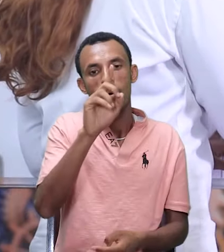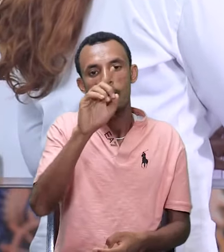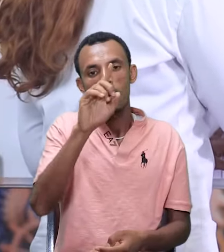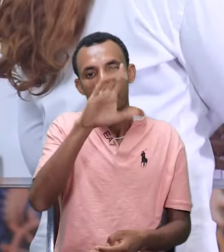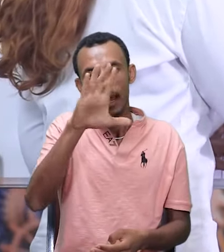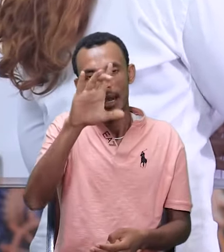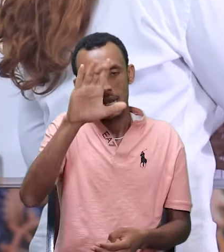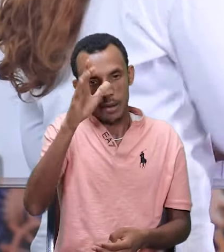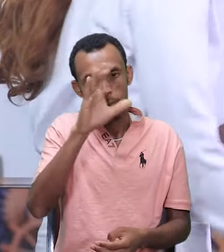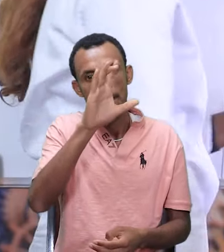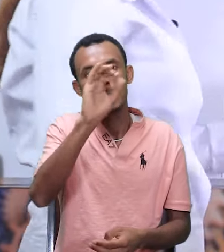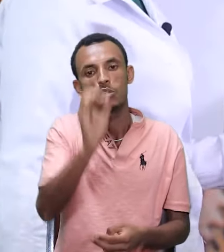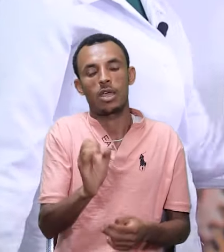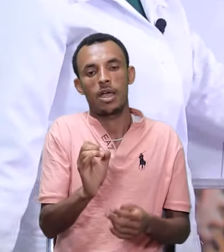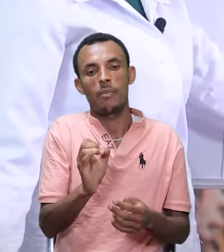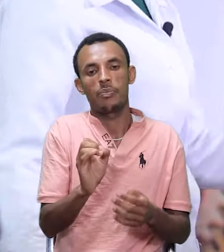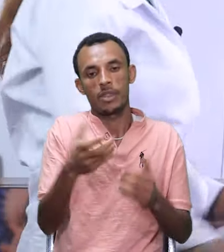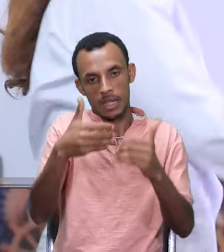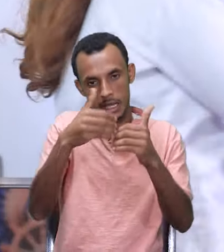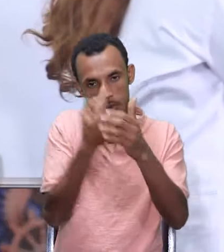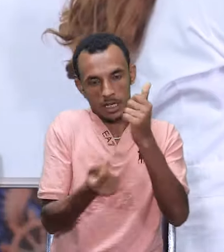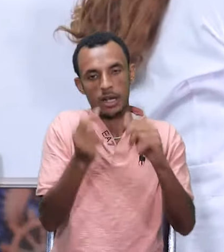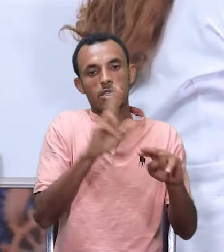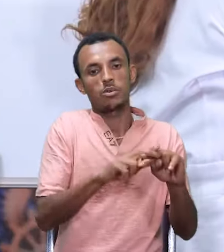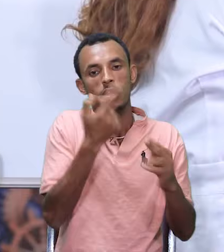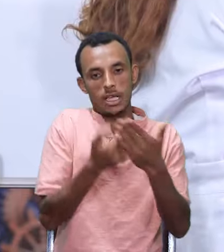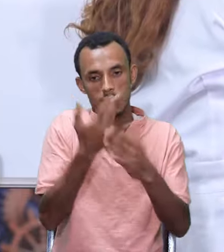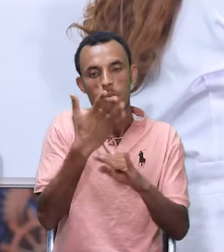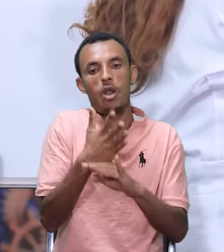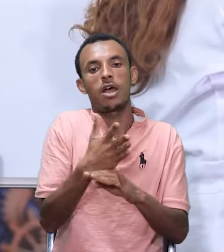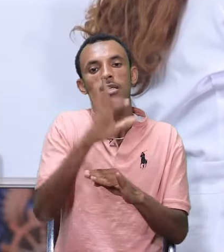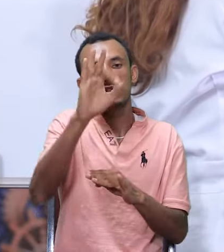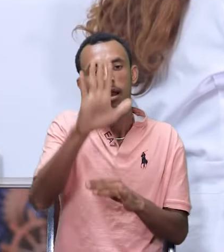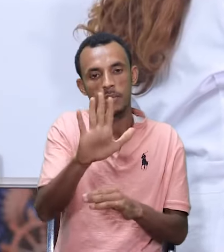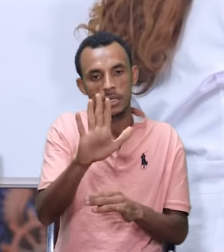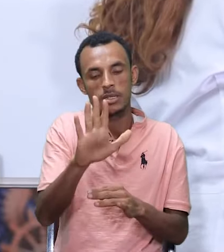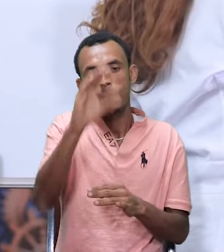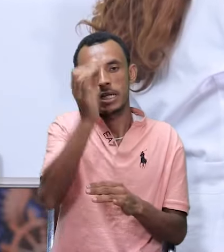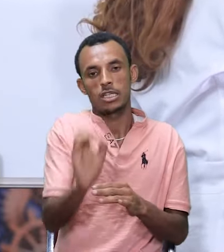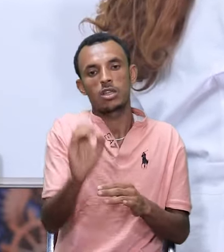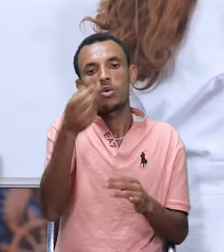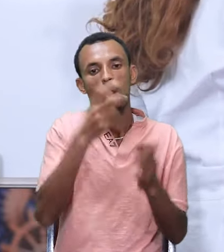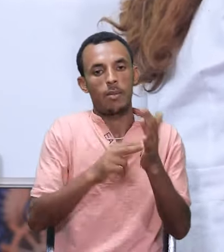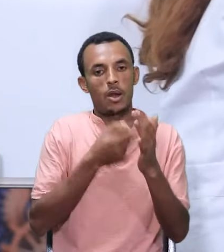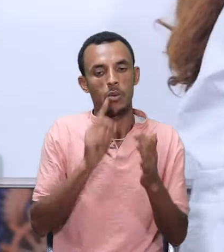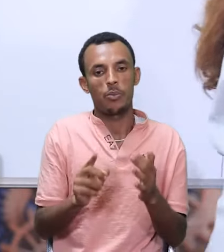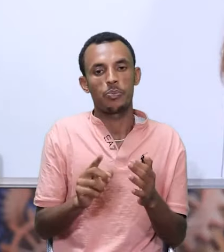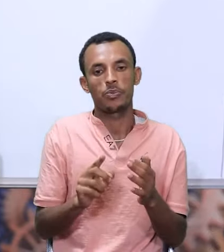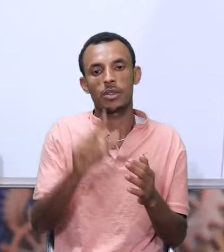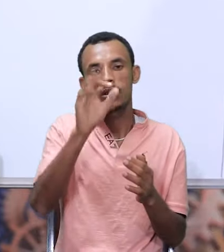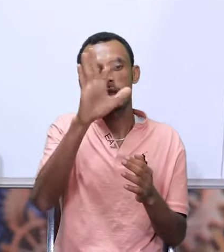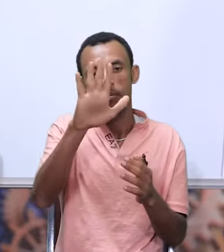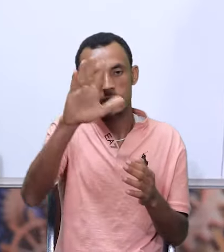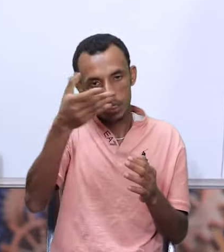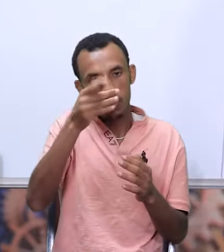መቶኛ እናረጋለን። ፐርሰንቷን ወይም መቶኛዋን ነጥለን እናወጣታለን። ከዛ 95 ፐርሰንት ነው ወይም 95 መቶኛ